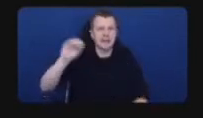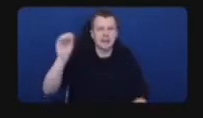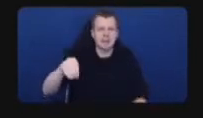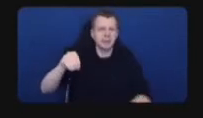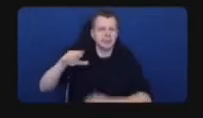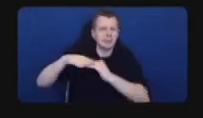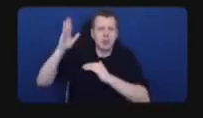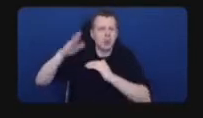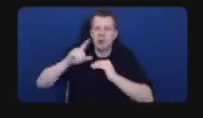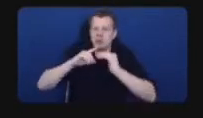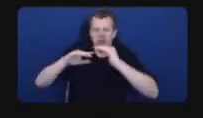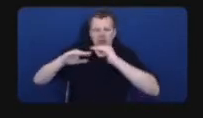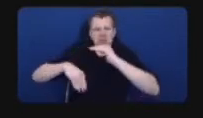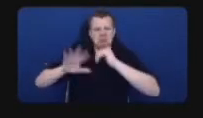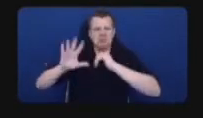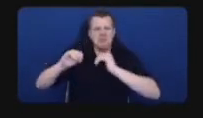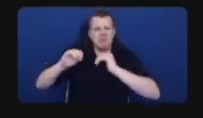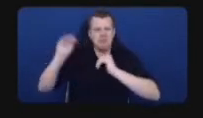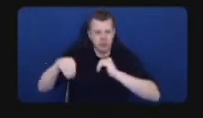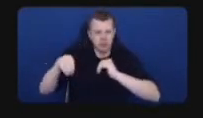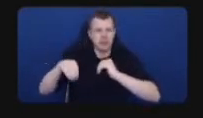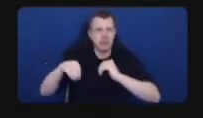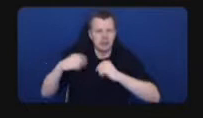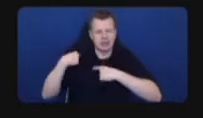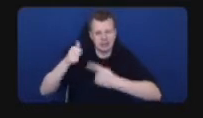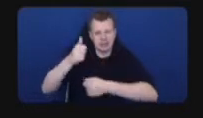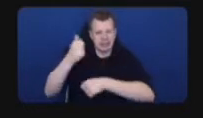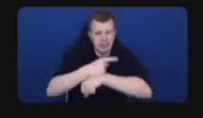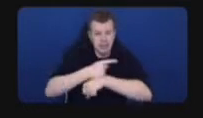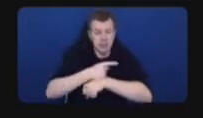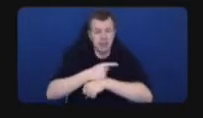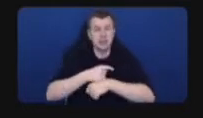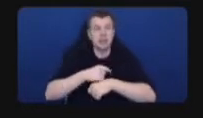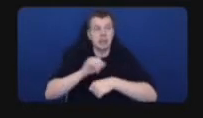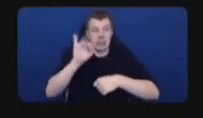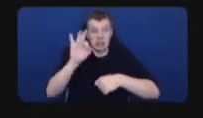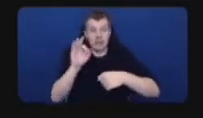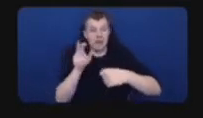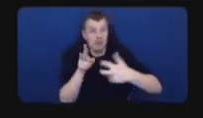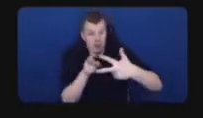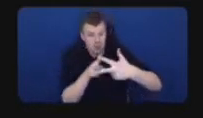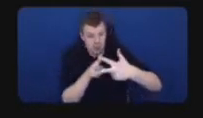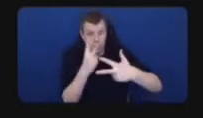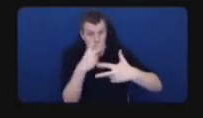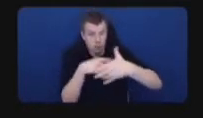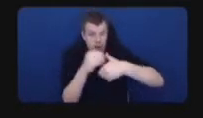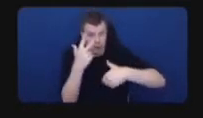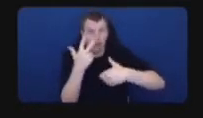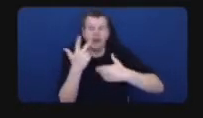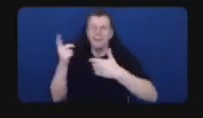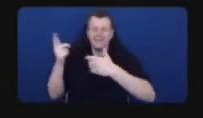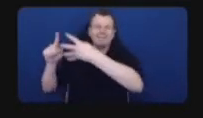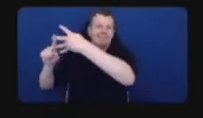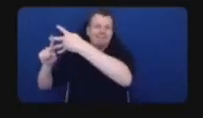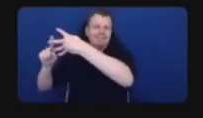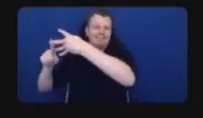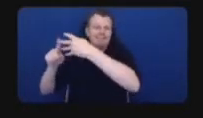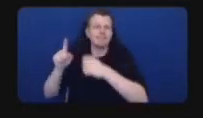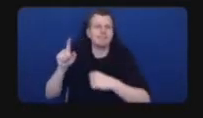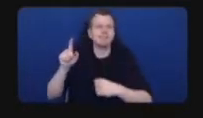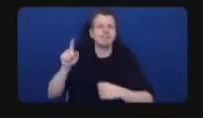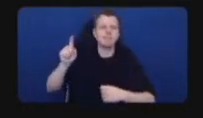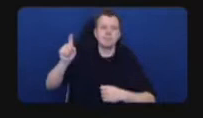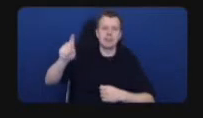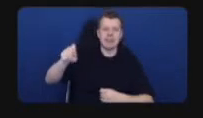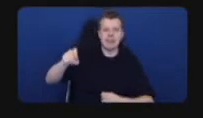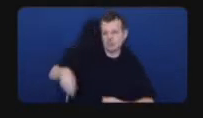增是不能超过50%在过去的10天内。左边呢，它这个是在